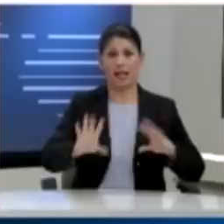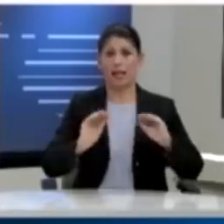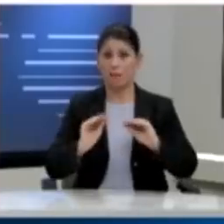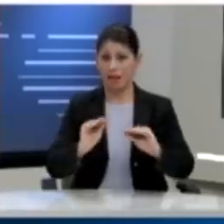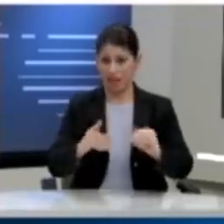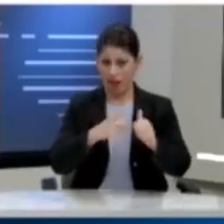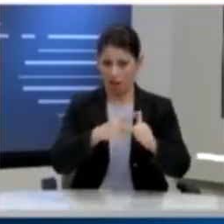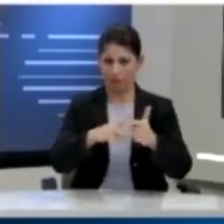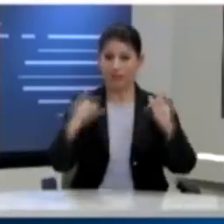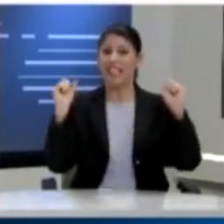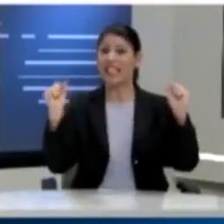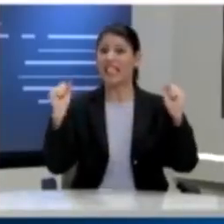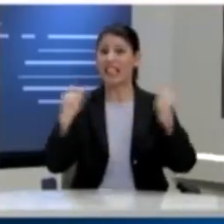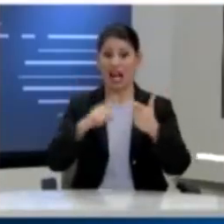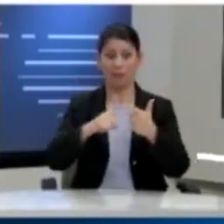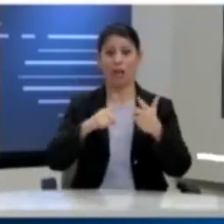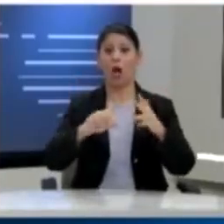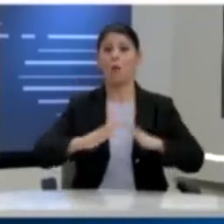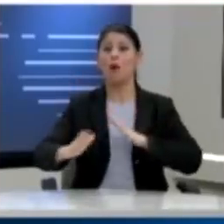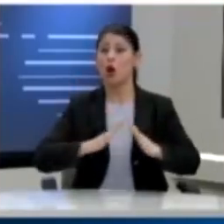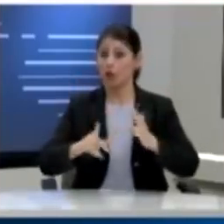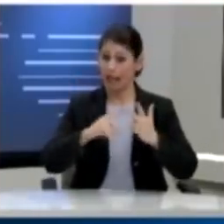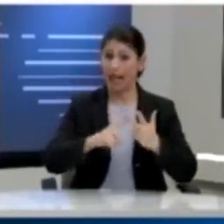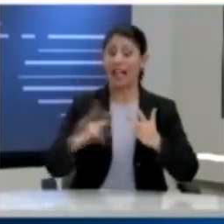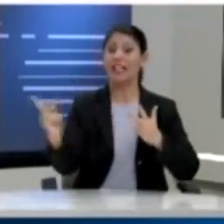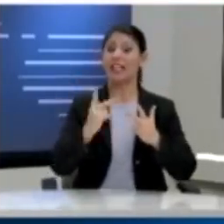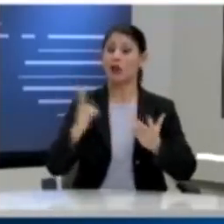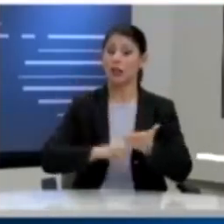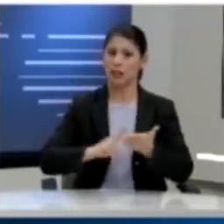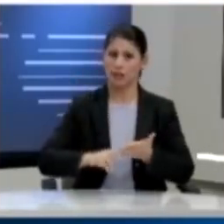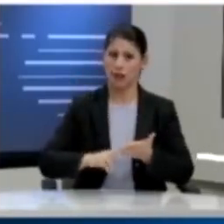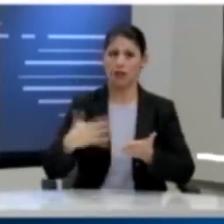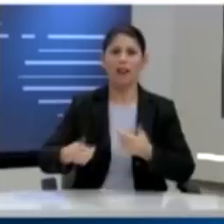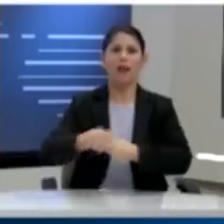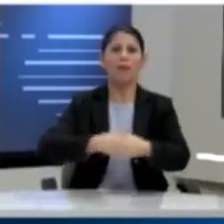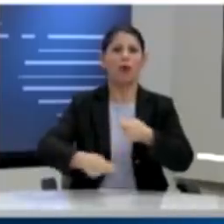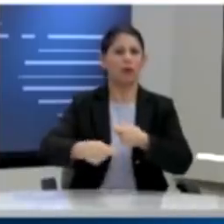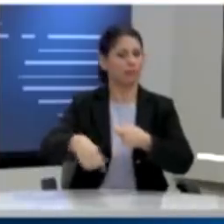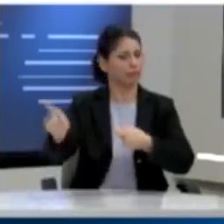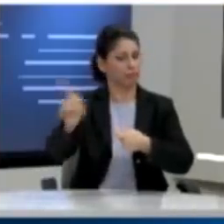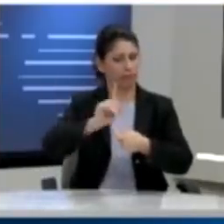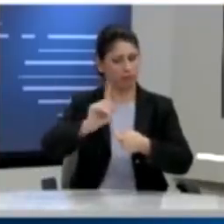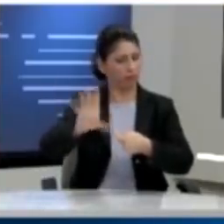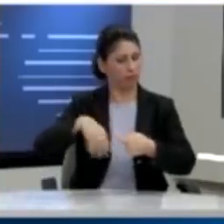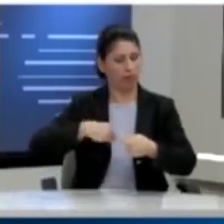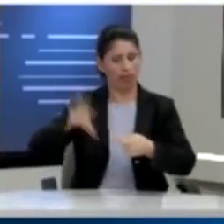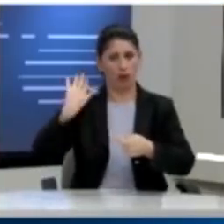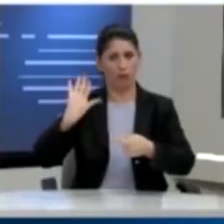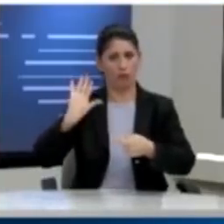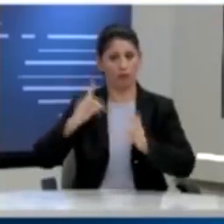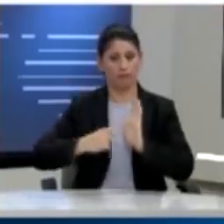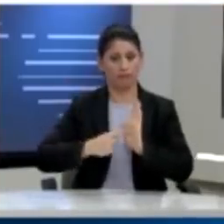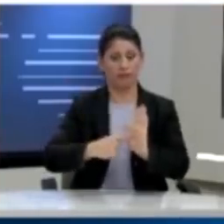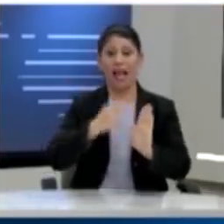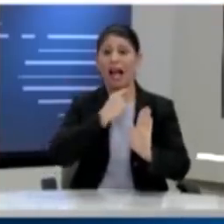παιδεία, η υγεία, η πρόνοια, η κοινωνική ασφάλιση να είναι εμπορεύματα. Προβάλλουμε την